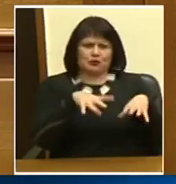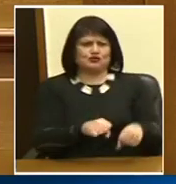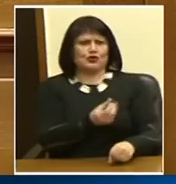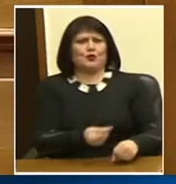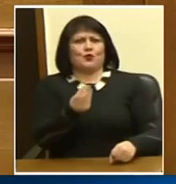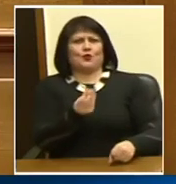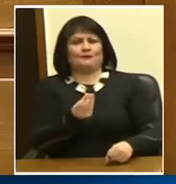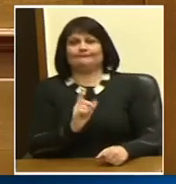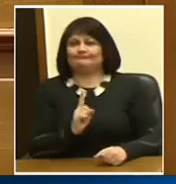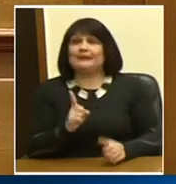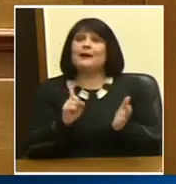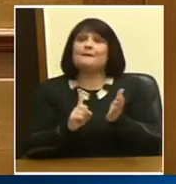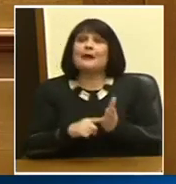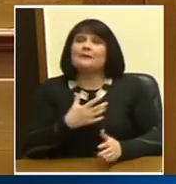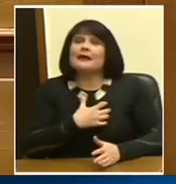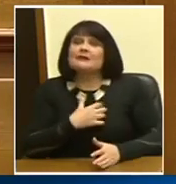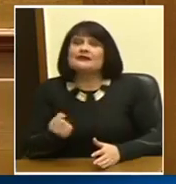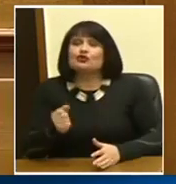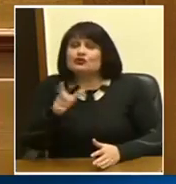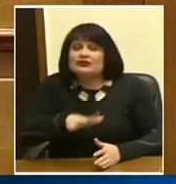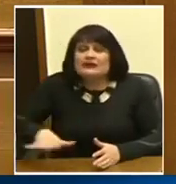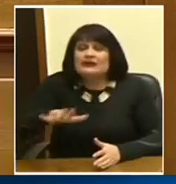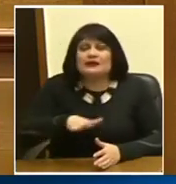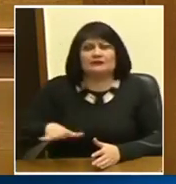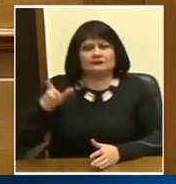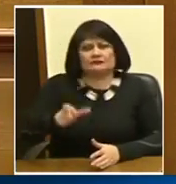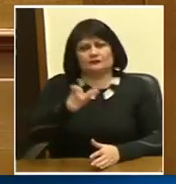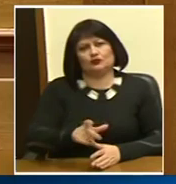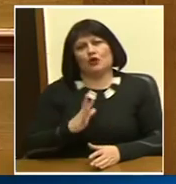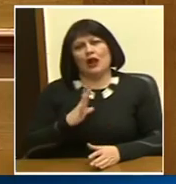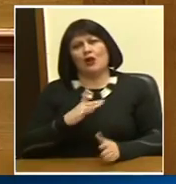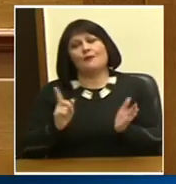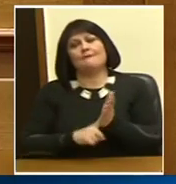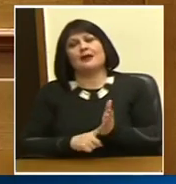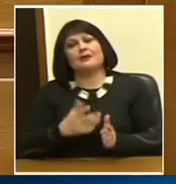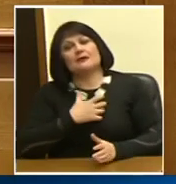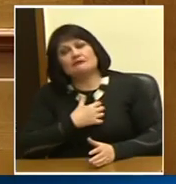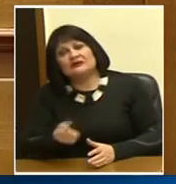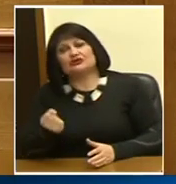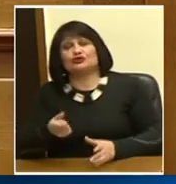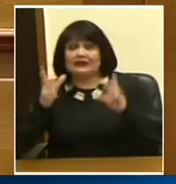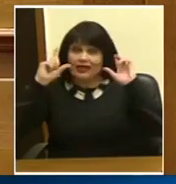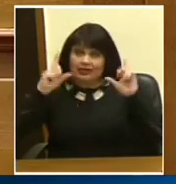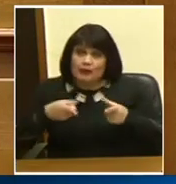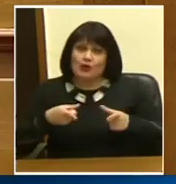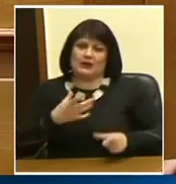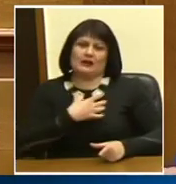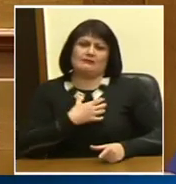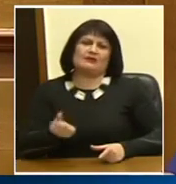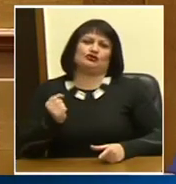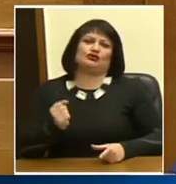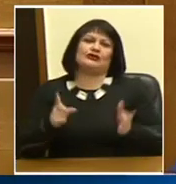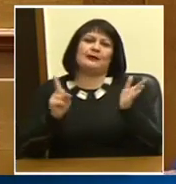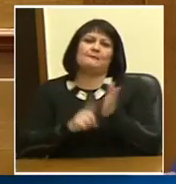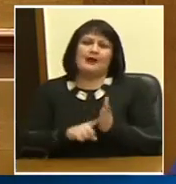Πρέπει λοιπόν να μάθουμε να εμπιστευόμαστε το λαό, όπως πρέπει να μάθουμε να εμπιστευόμαστε και τη δημοκρατία, γιατί είναι το